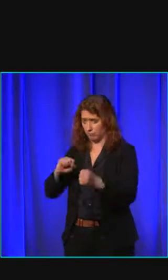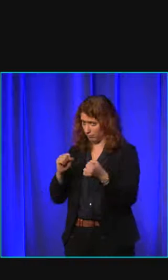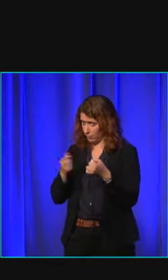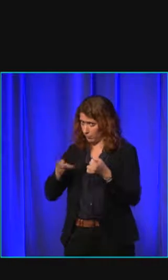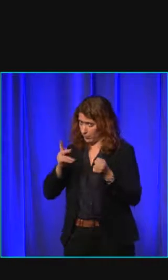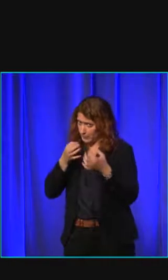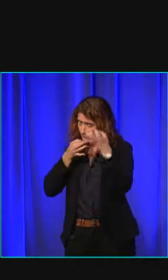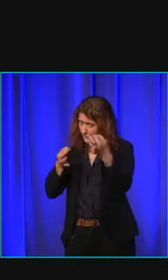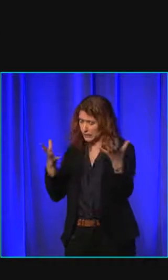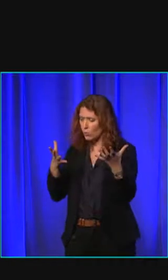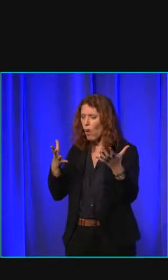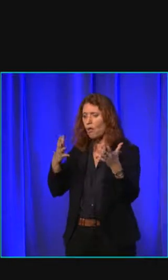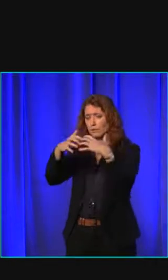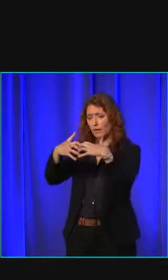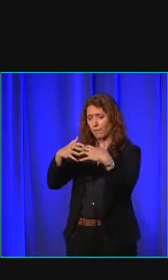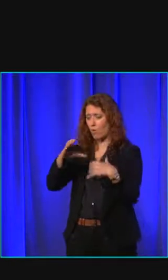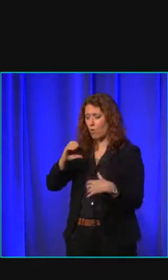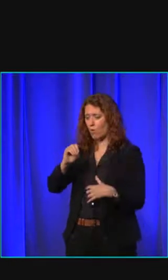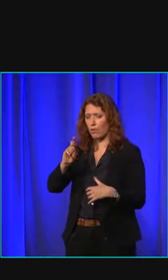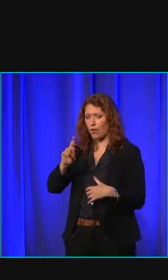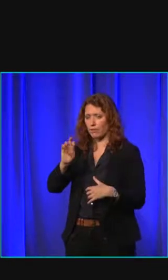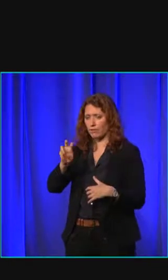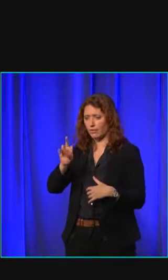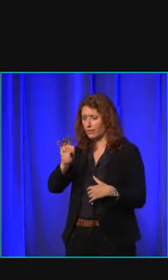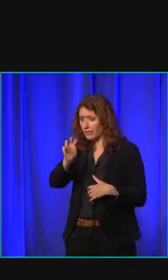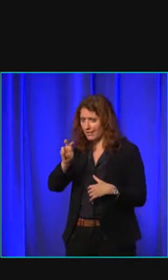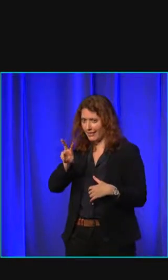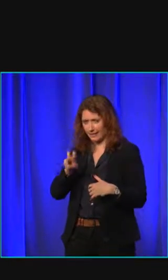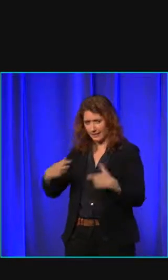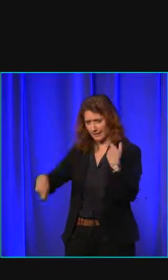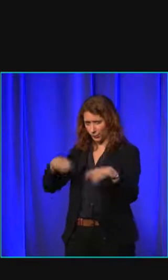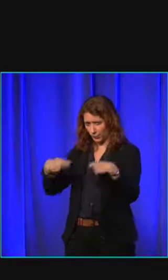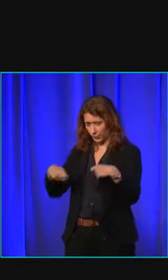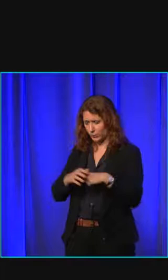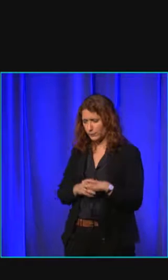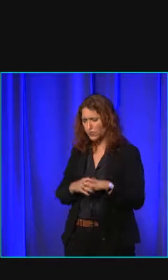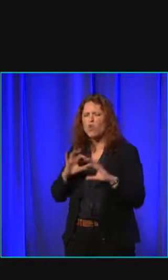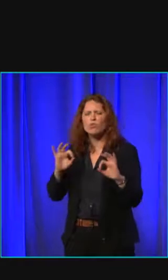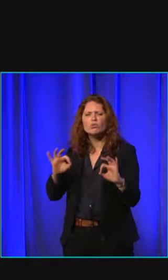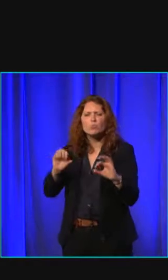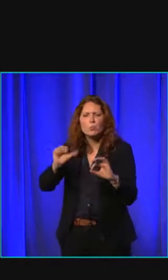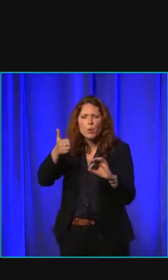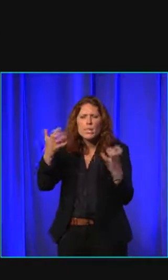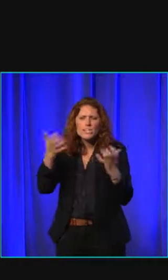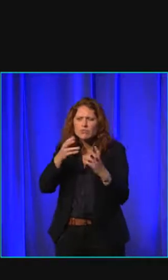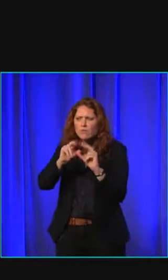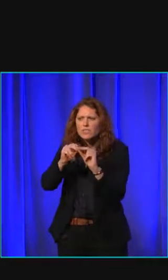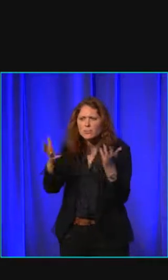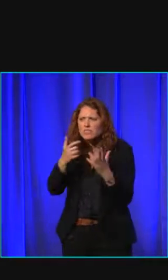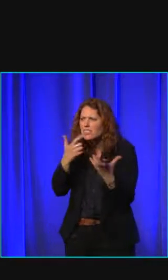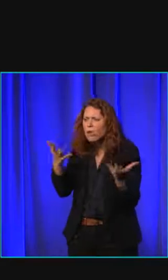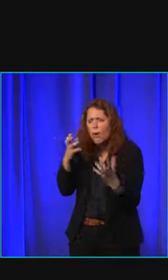corticale. Avant de parler de ce champ, je vais faire une petite mise au point sur ce que l'on entend par entrée